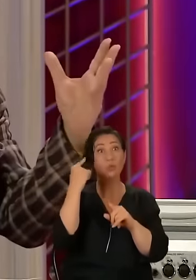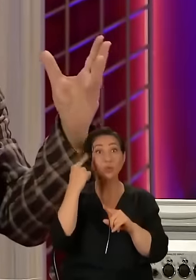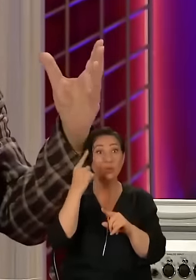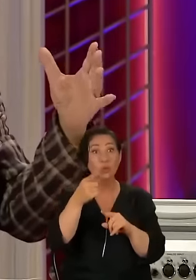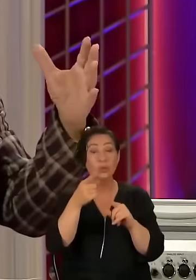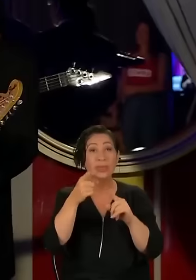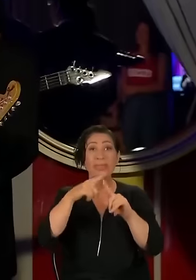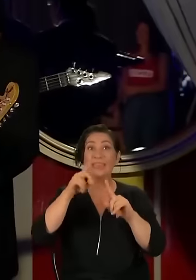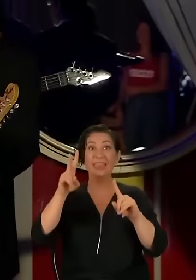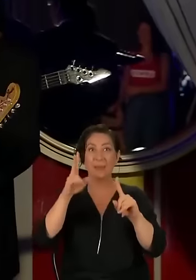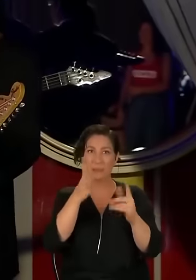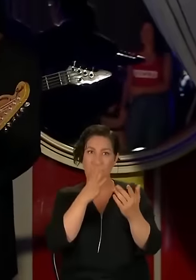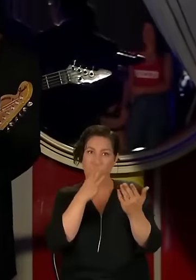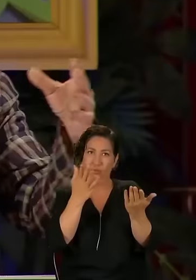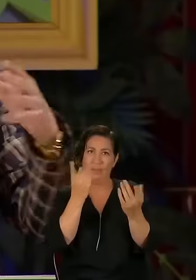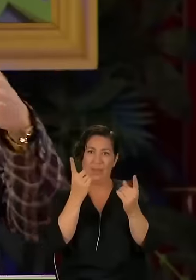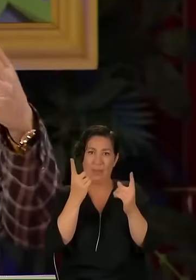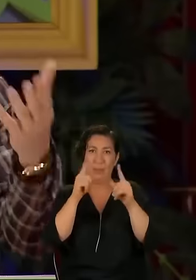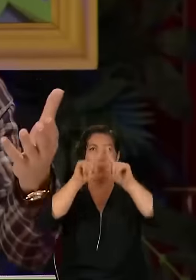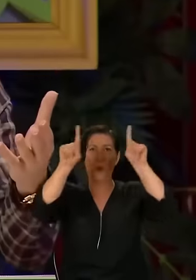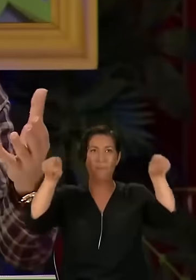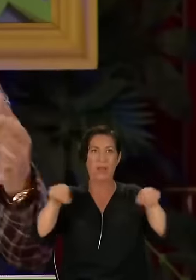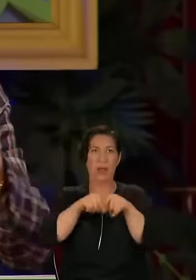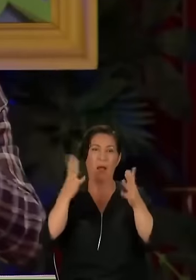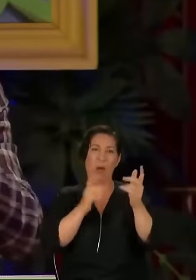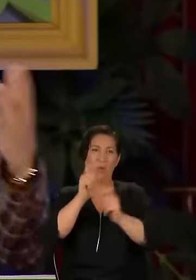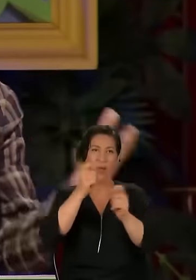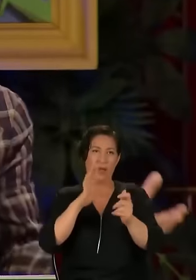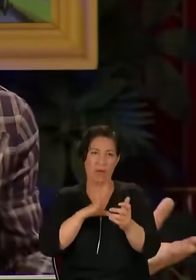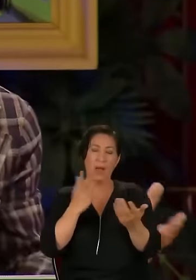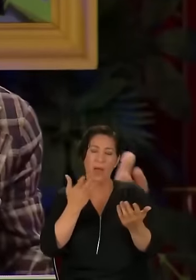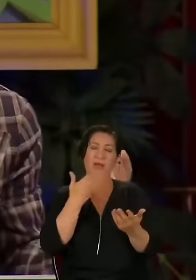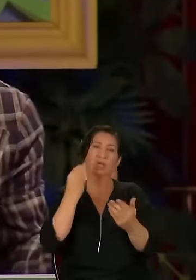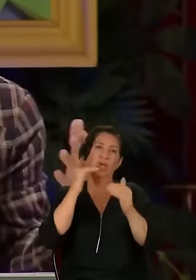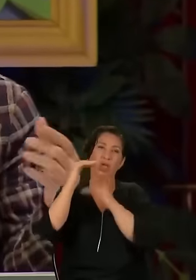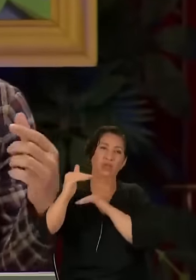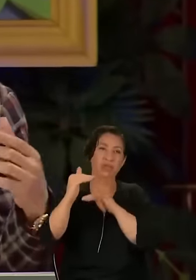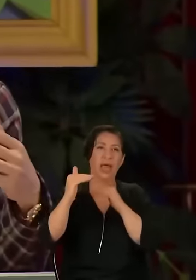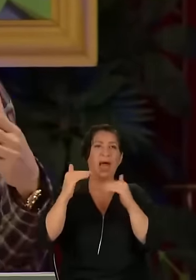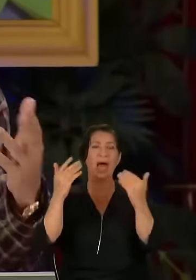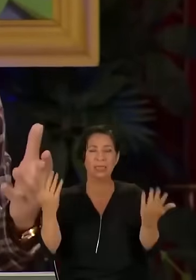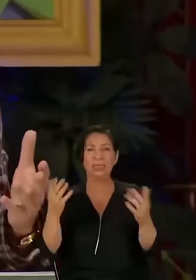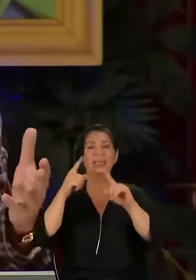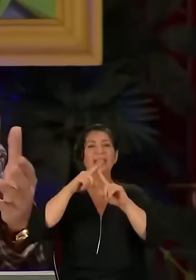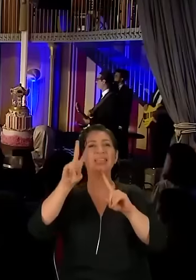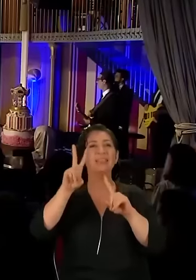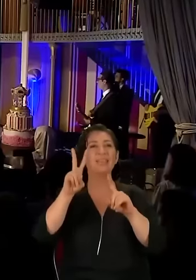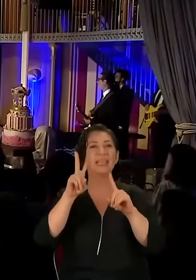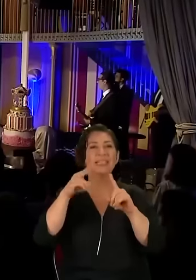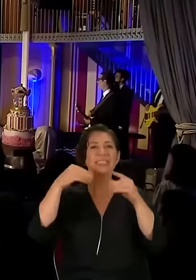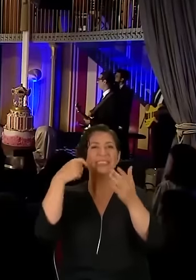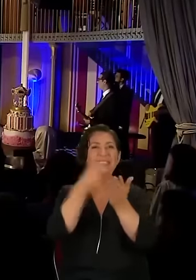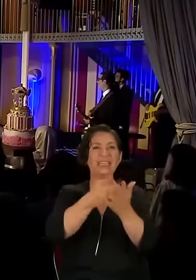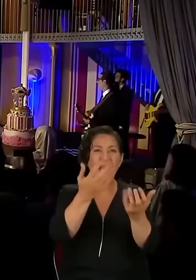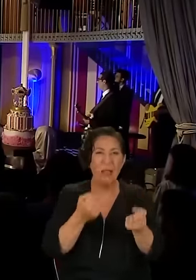düşün. Televizyon biliyorsun bir mobilya. Hala bunu kullananlar var ama gençler arasında tabii ki artık televizyon